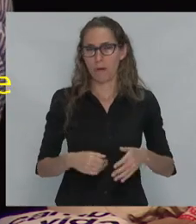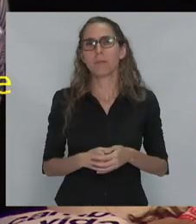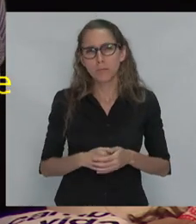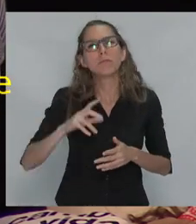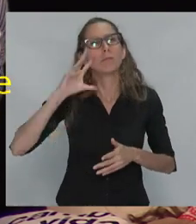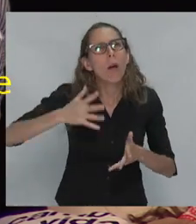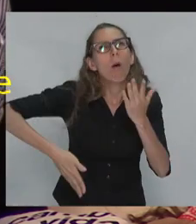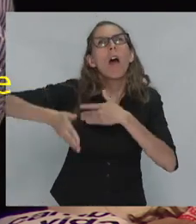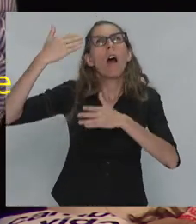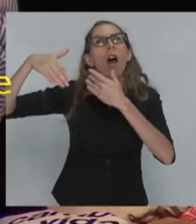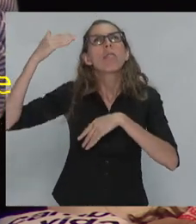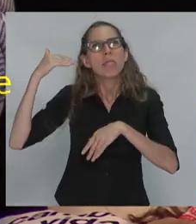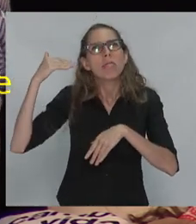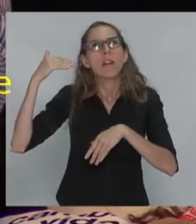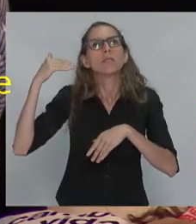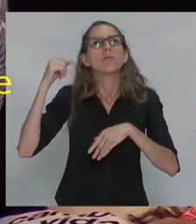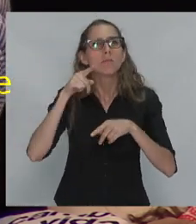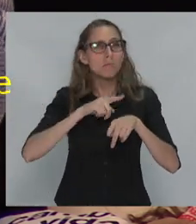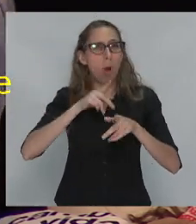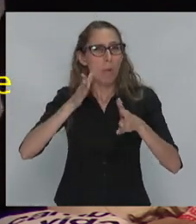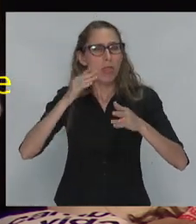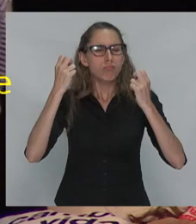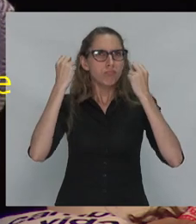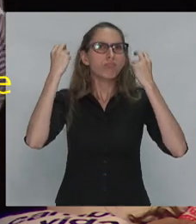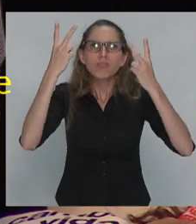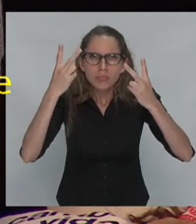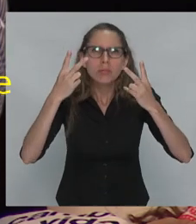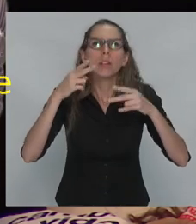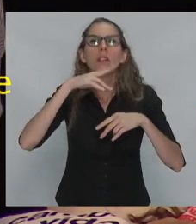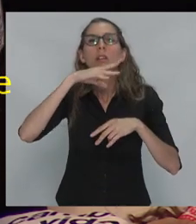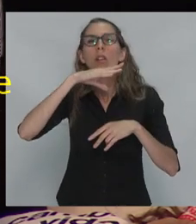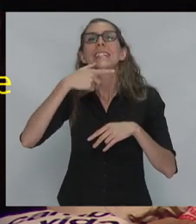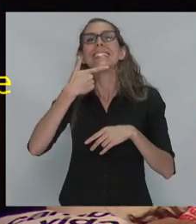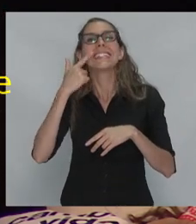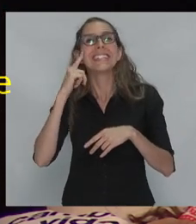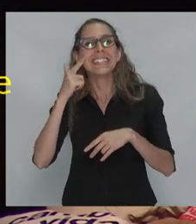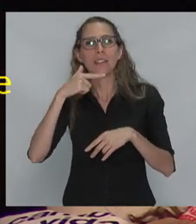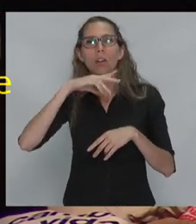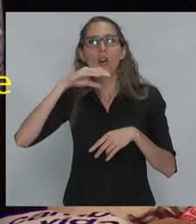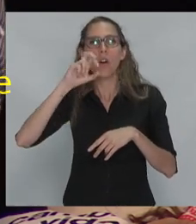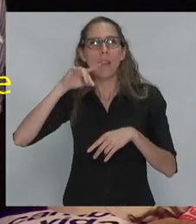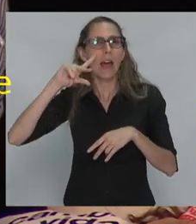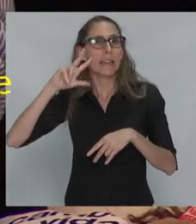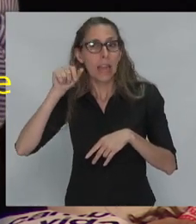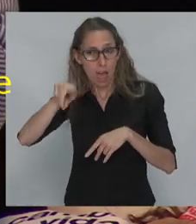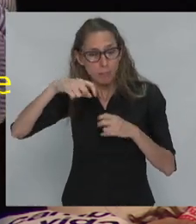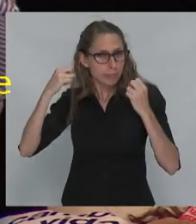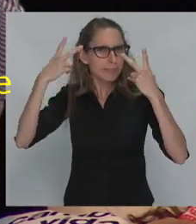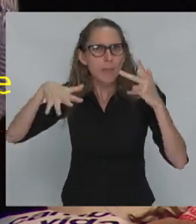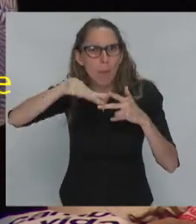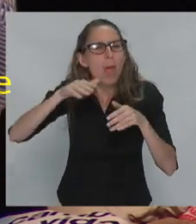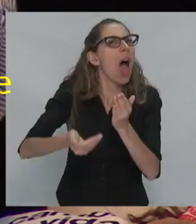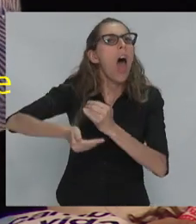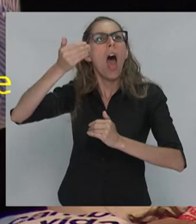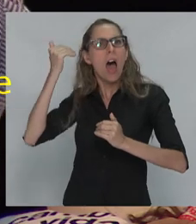Gaza et à Jérusalem-Est, je me souviens très bien, parce qu'on a beaucoup circulé dans les bases palestiniennes,